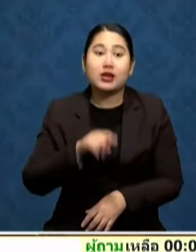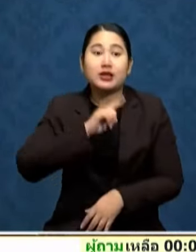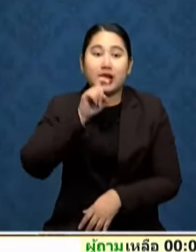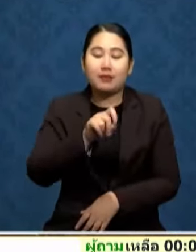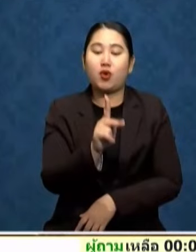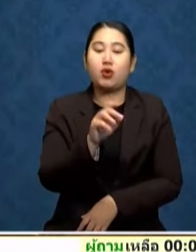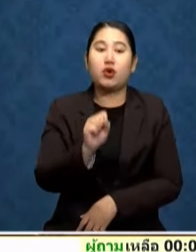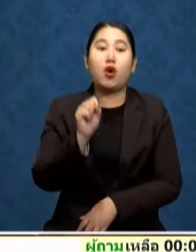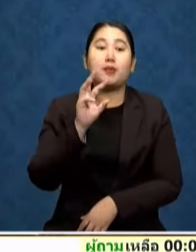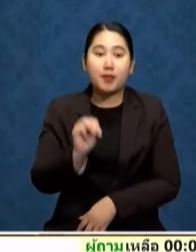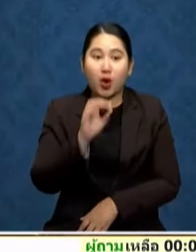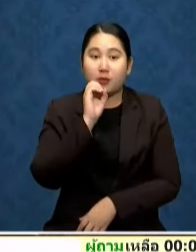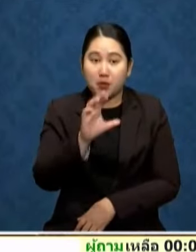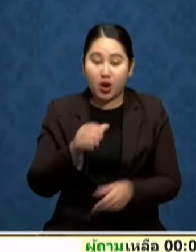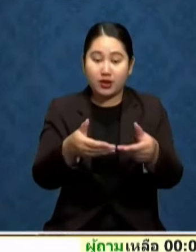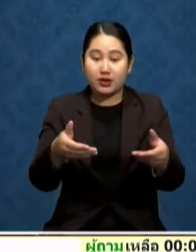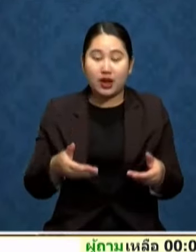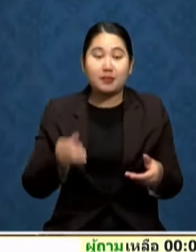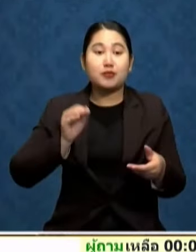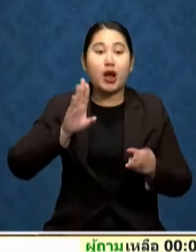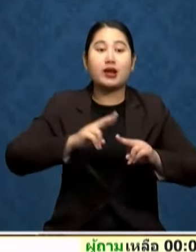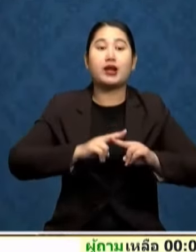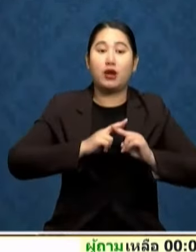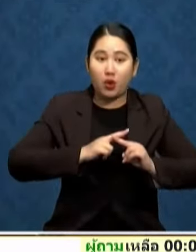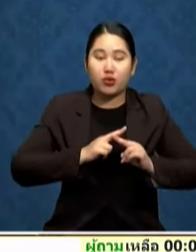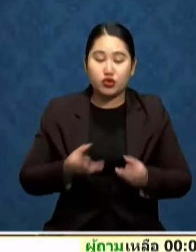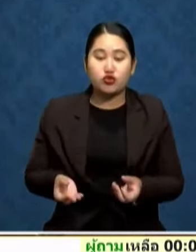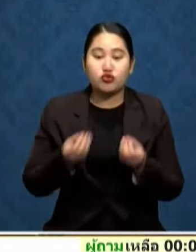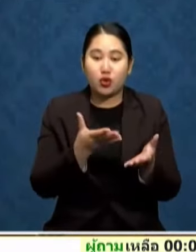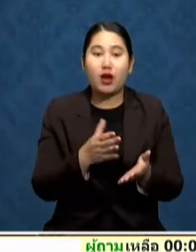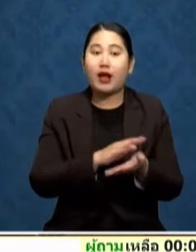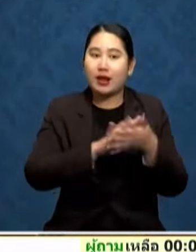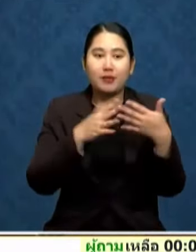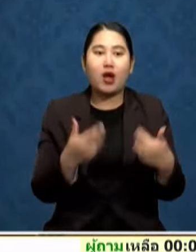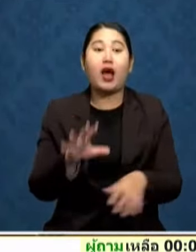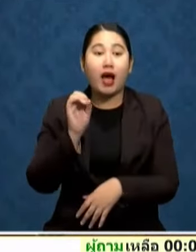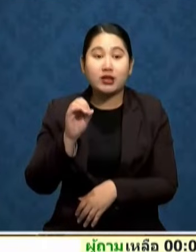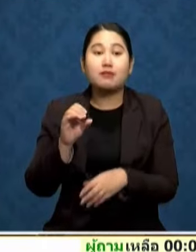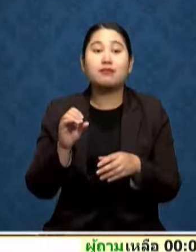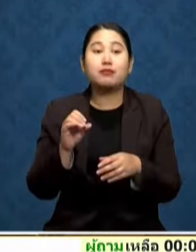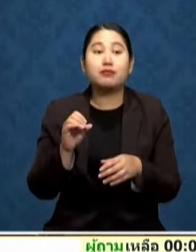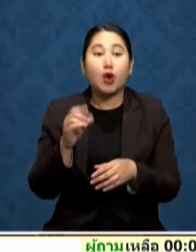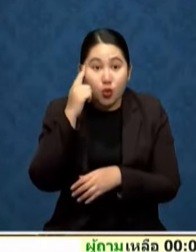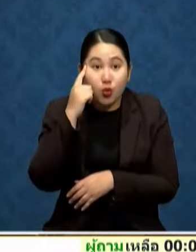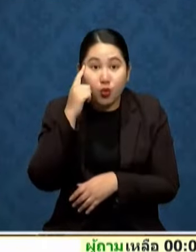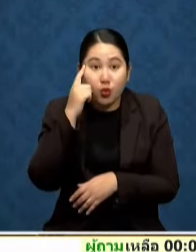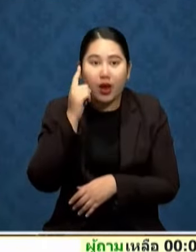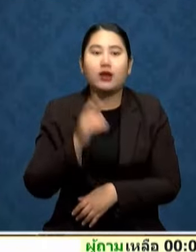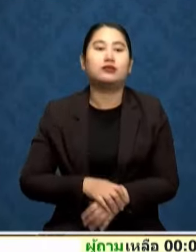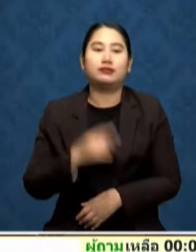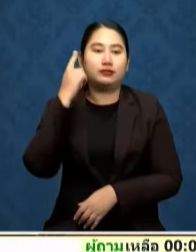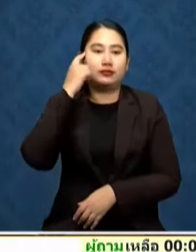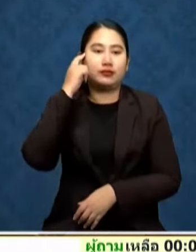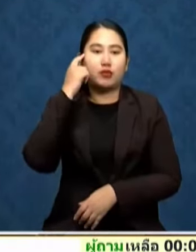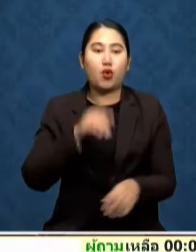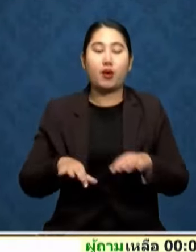ม.บอกว่าแล็บเอกชนส่งตัวอย่างให้กรมประมงเป็นที่เรียบร้อยแล้ว50ตัวท่านทราบหรือไม่ก็บอกว่าไม่ทราบเ